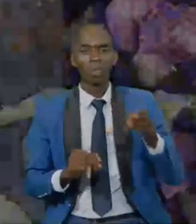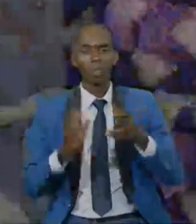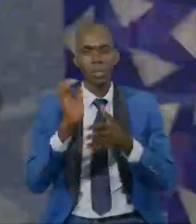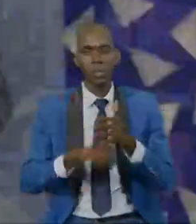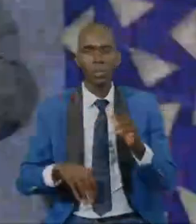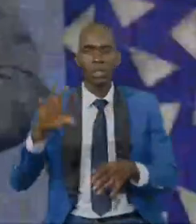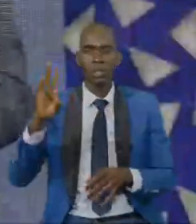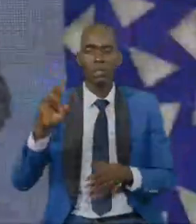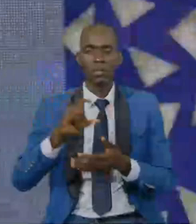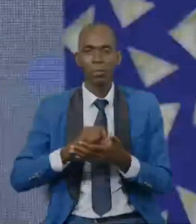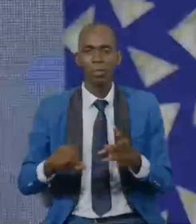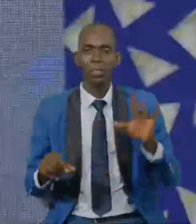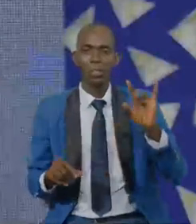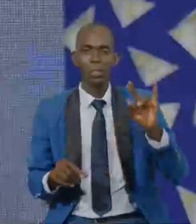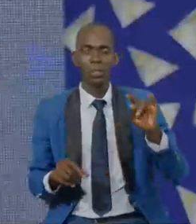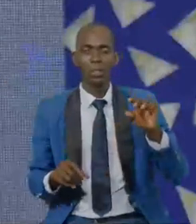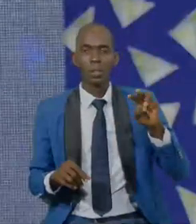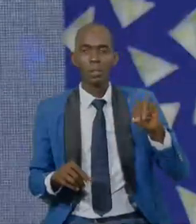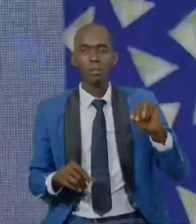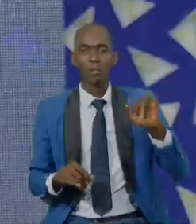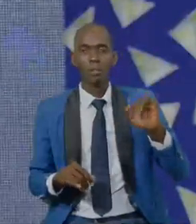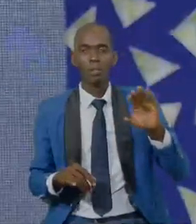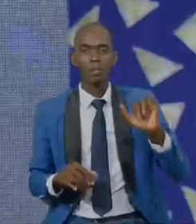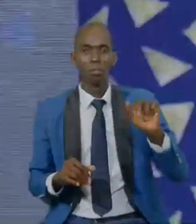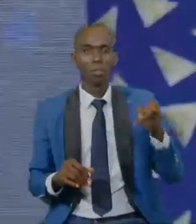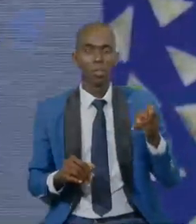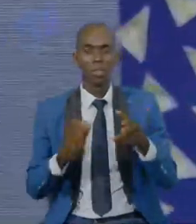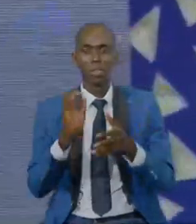Michée chapitre 7.